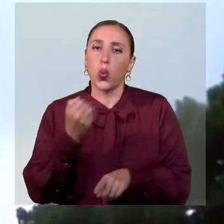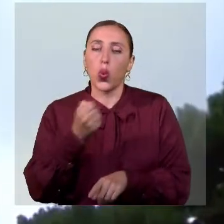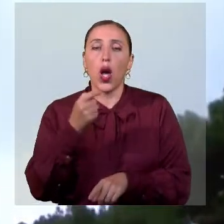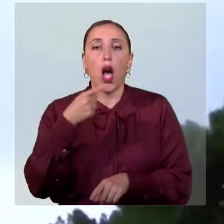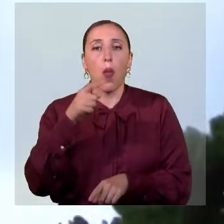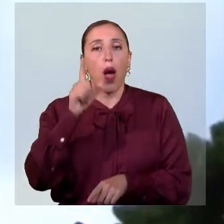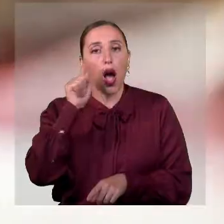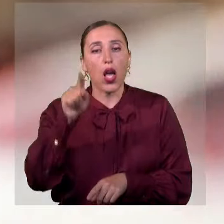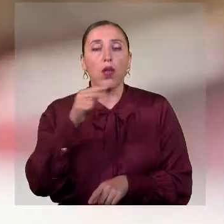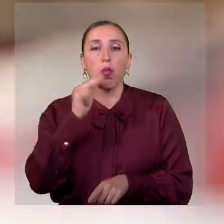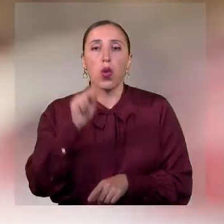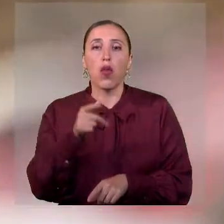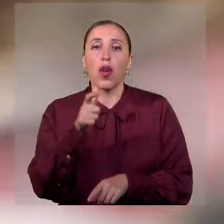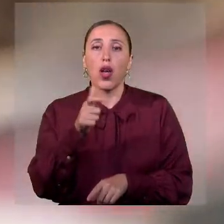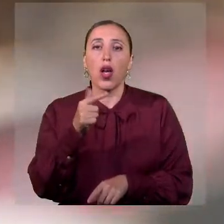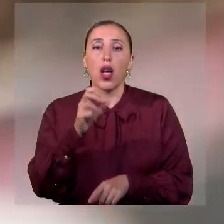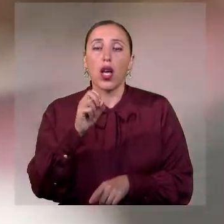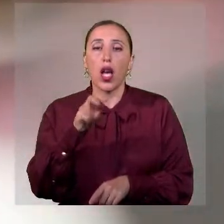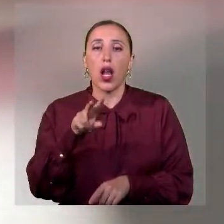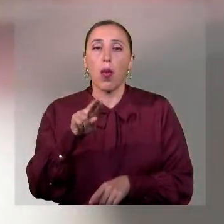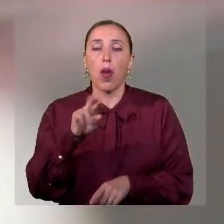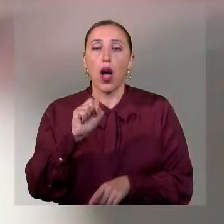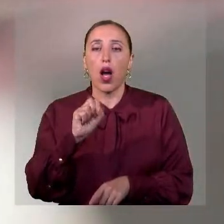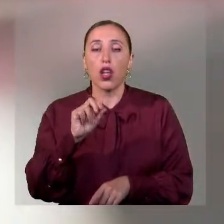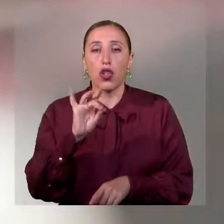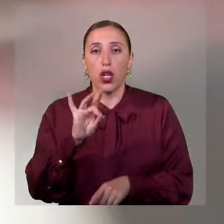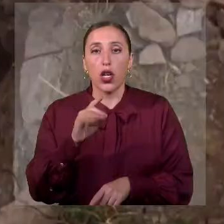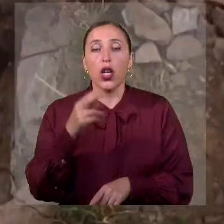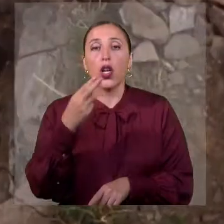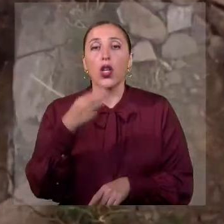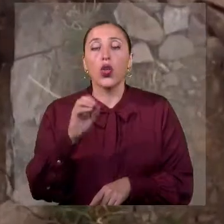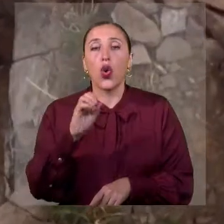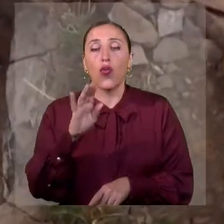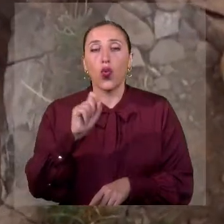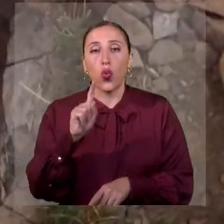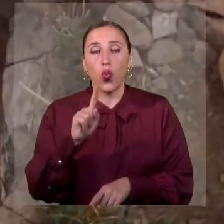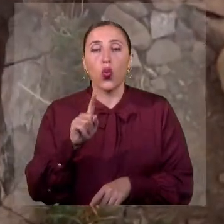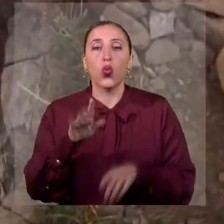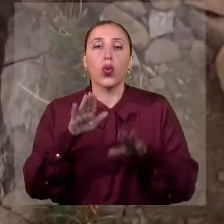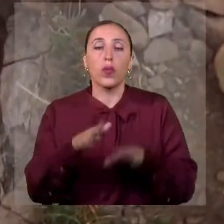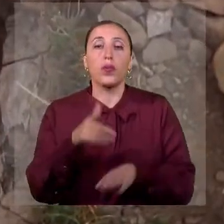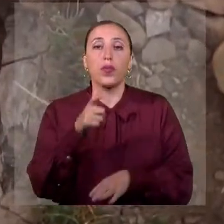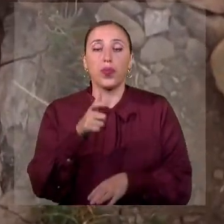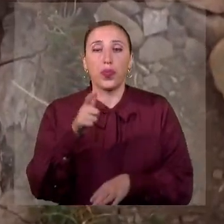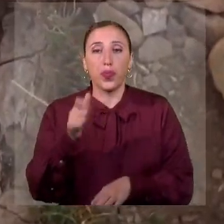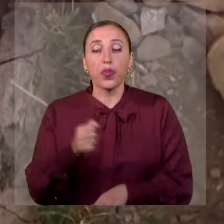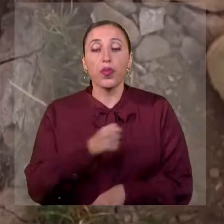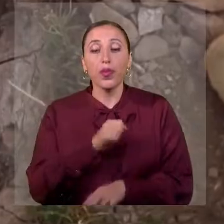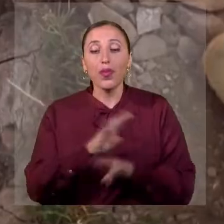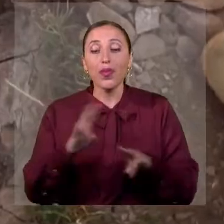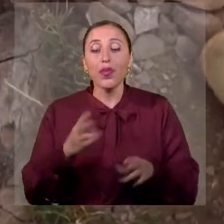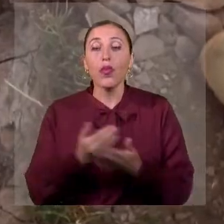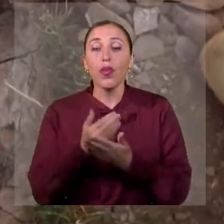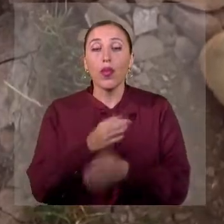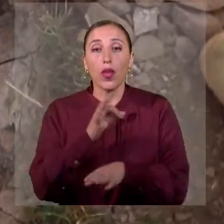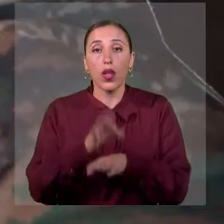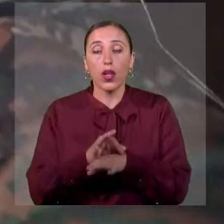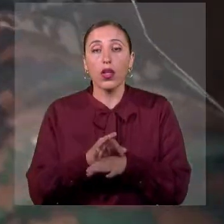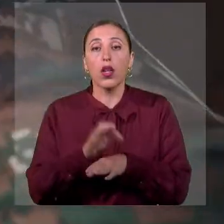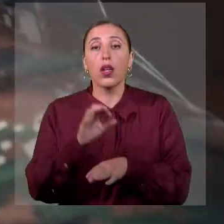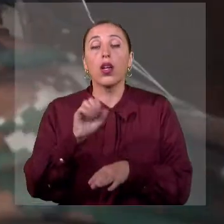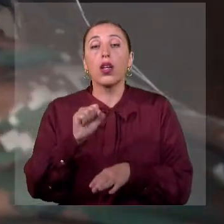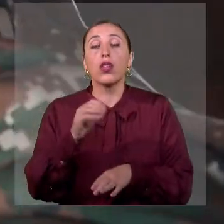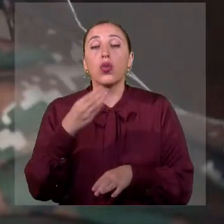էլ Քելբաջարի և Թովուզի ուղություններով։ Պաշտպանության նախարարության խոսնակ Արամ Թորոսյանն ասում է, ապատեղեկատվություն է։